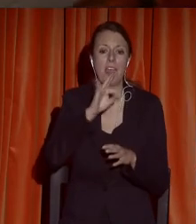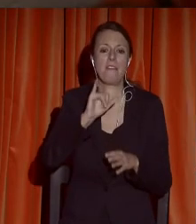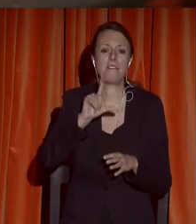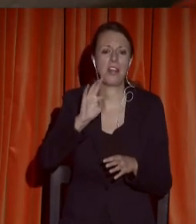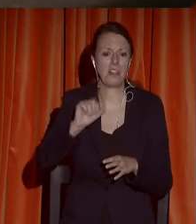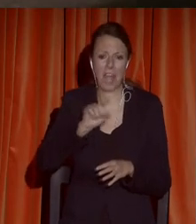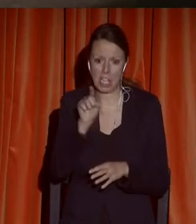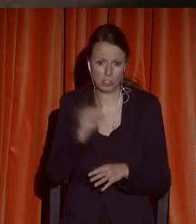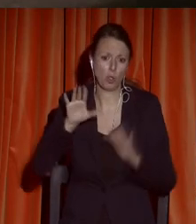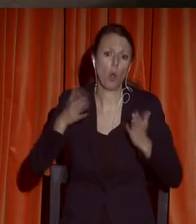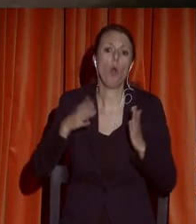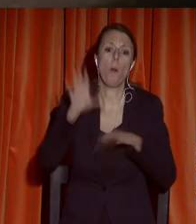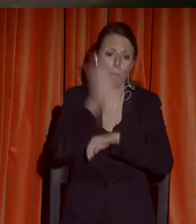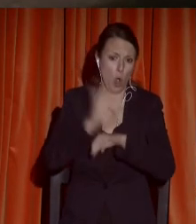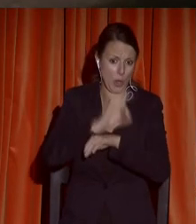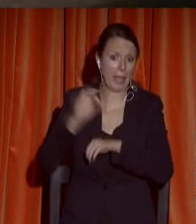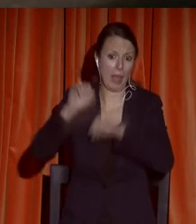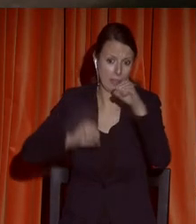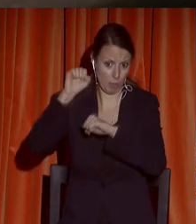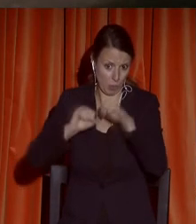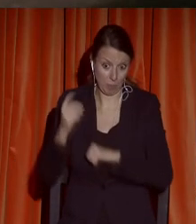taki projekt Trybunału i muszę powiedzieć, że